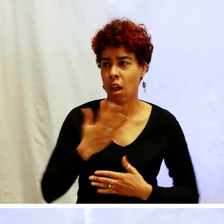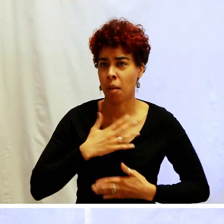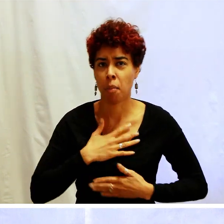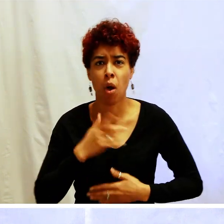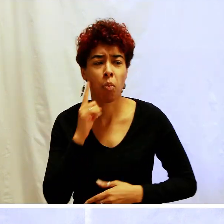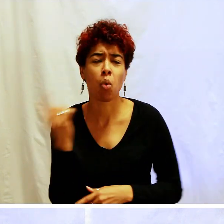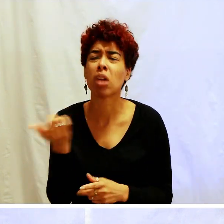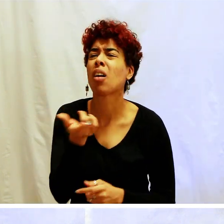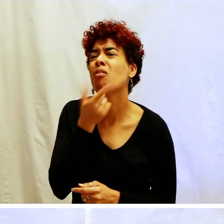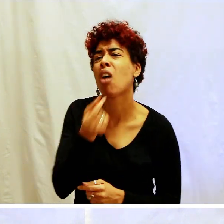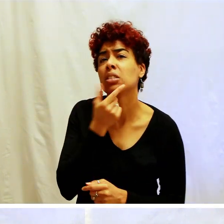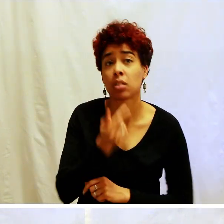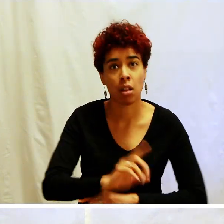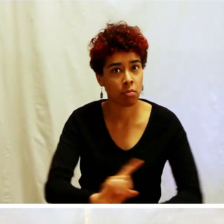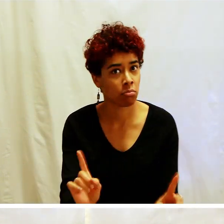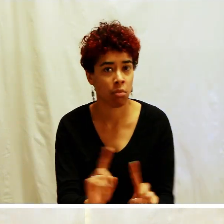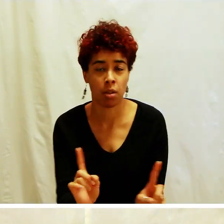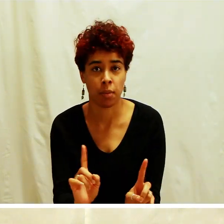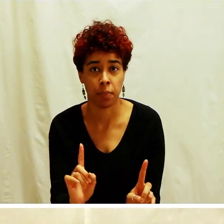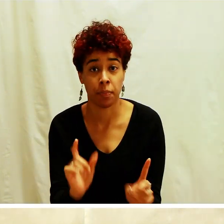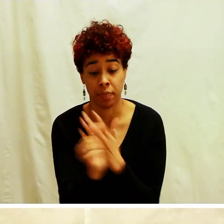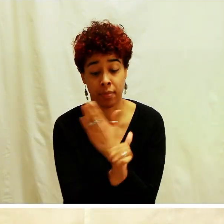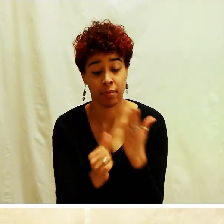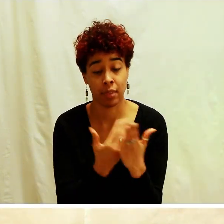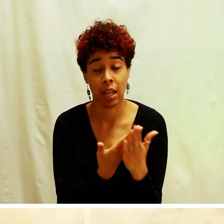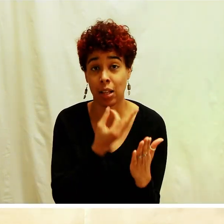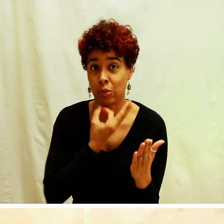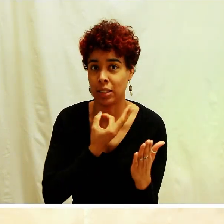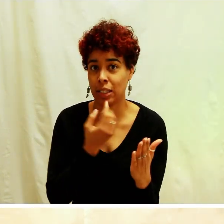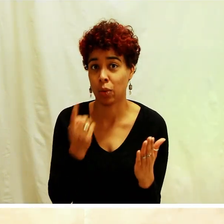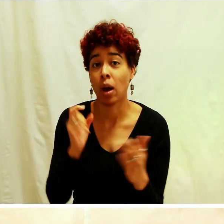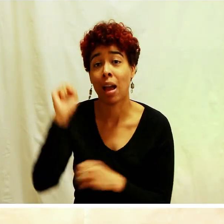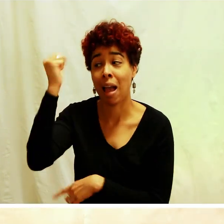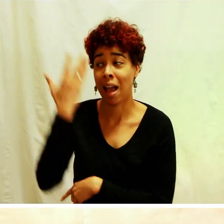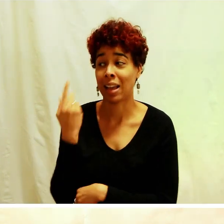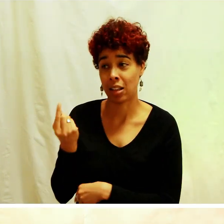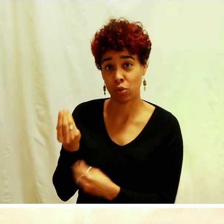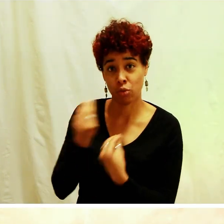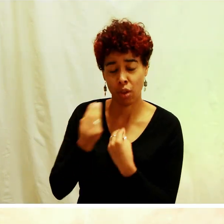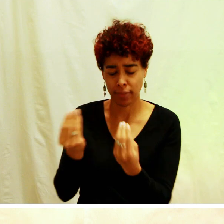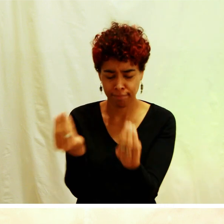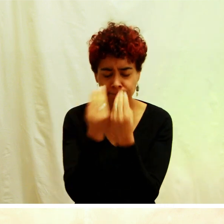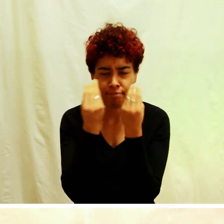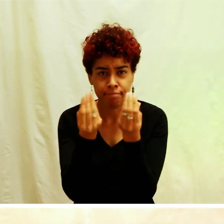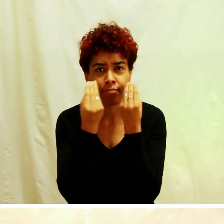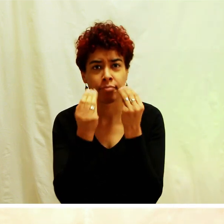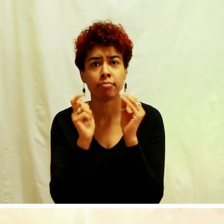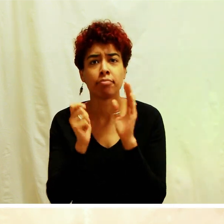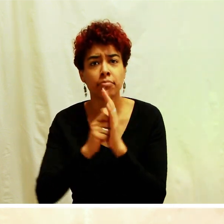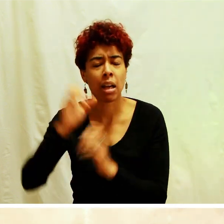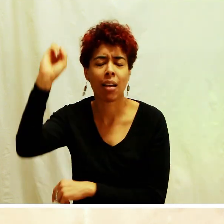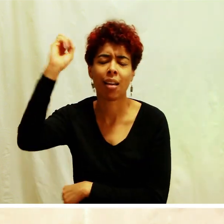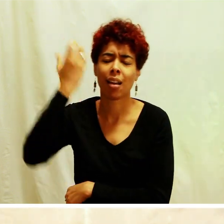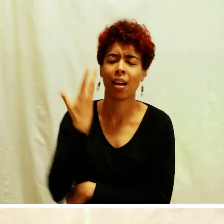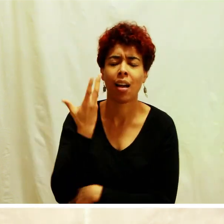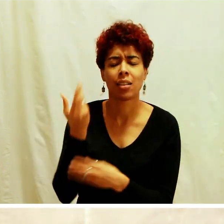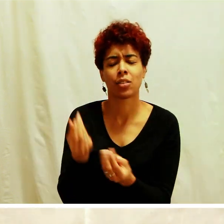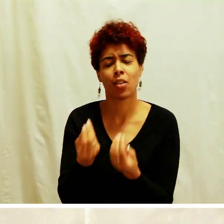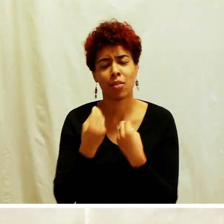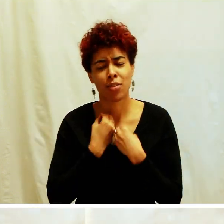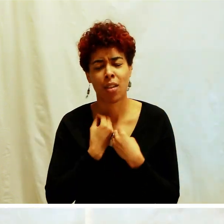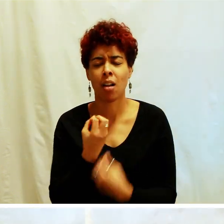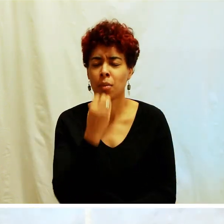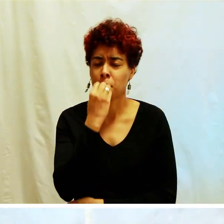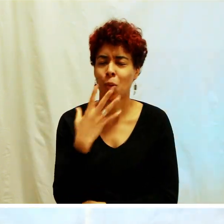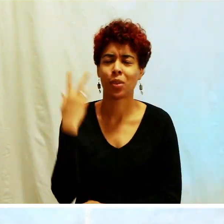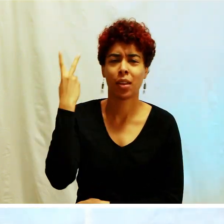c'est la facilité. Non, pas du tout. Là, la Bible nous dit que elle nous enseigne la grâce. Quand on reçoit la grâce de Dieu, la bonté de Dieu, l'amour